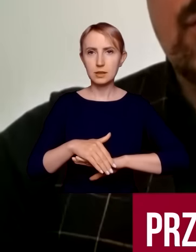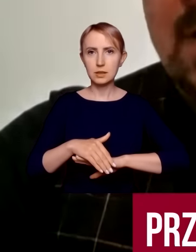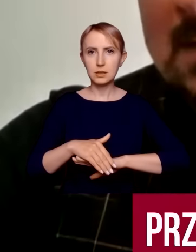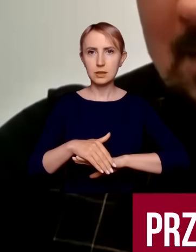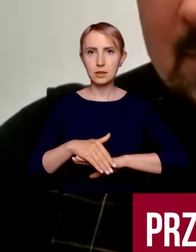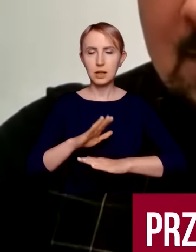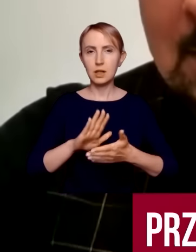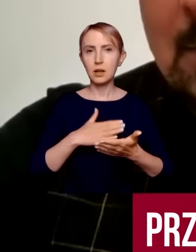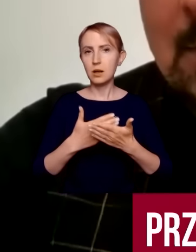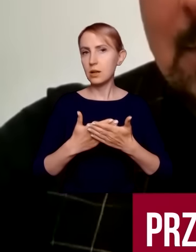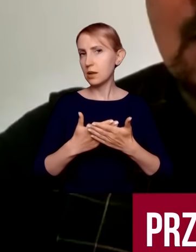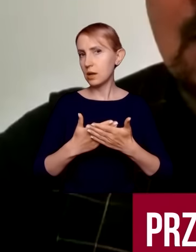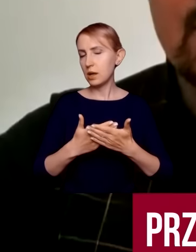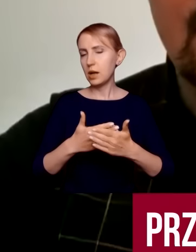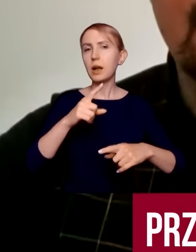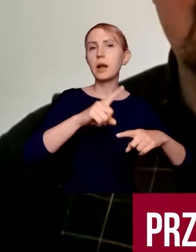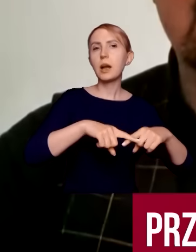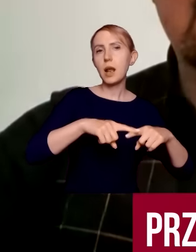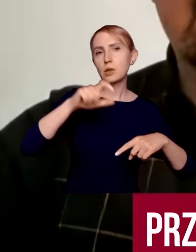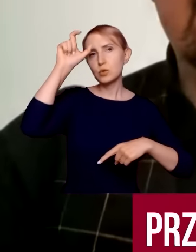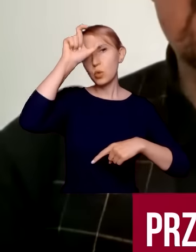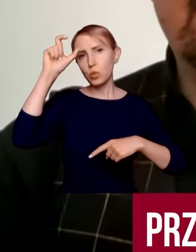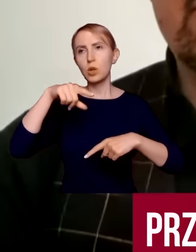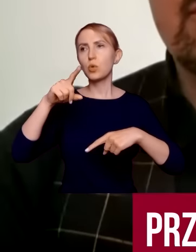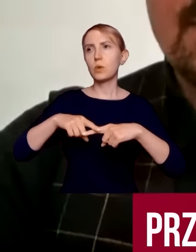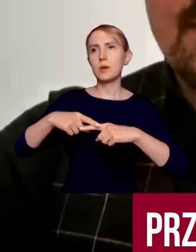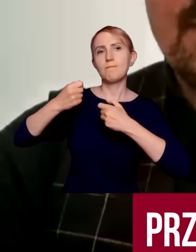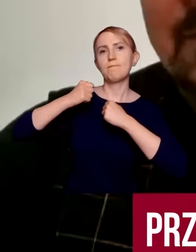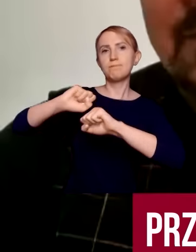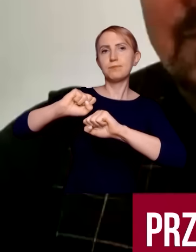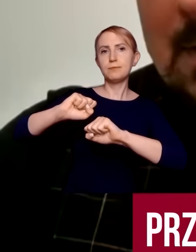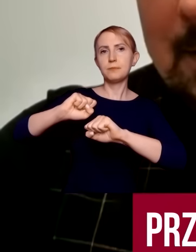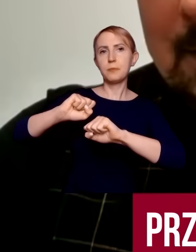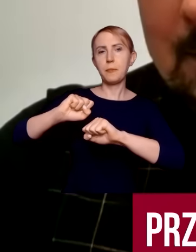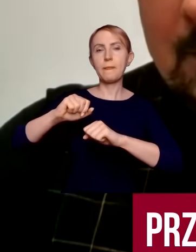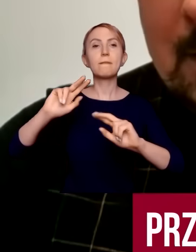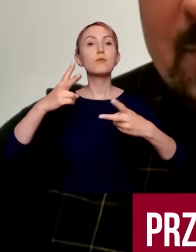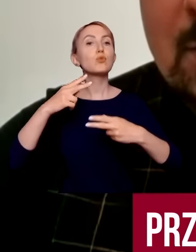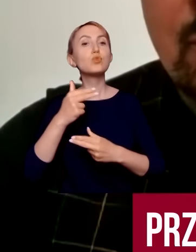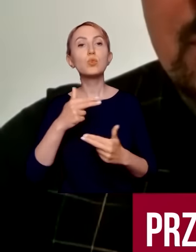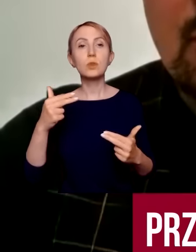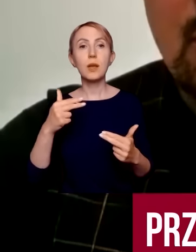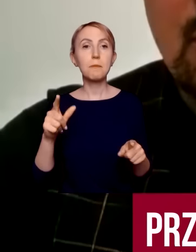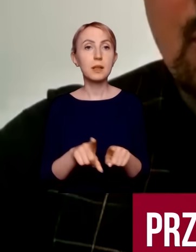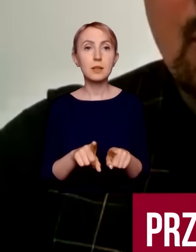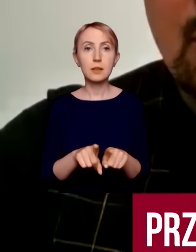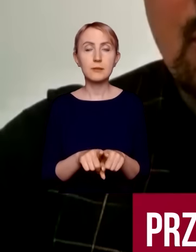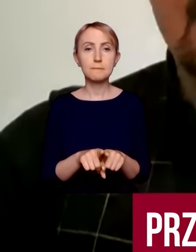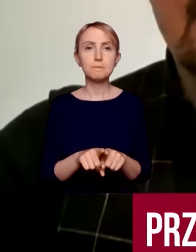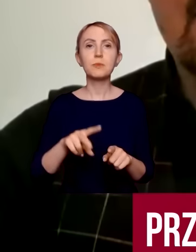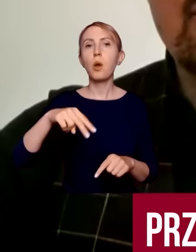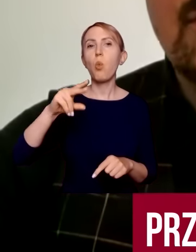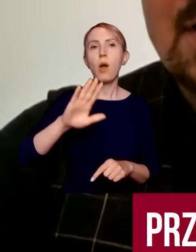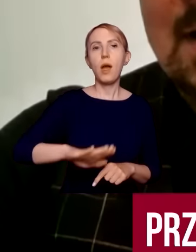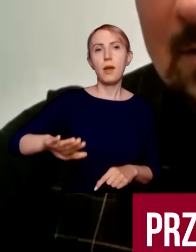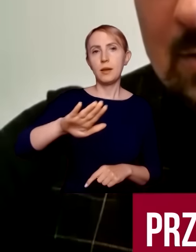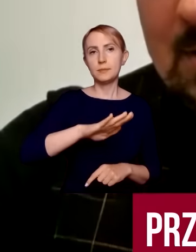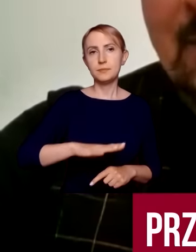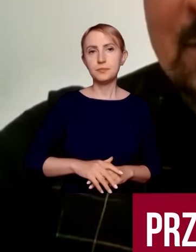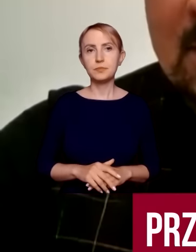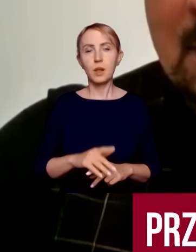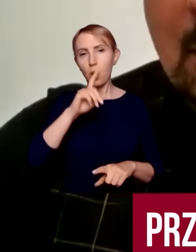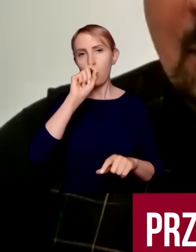chociażby grecko-turecka przez Greków została umocniona, więc wrócił temat nawet w ogóle na obszarze Unii Europejskiej